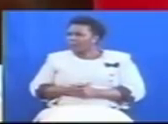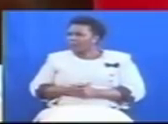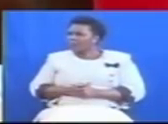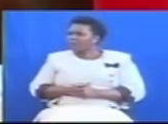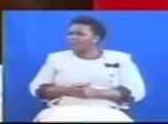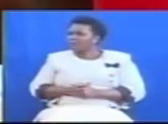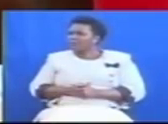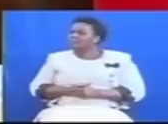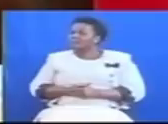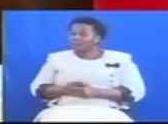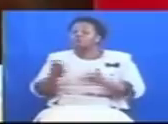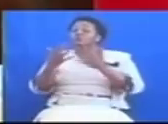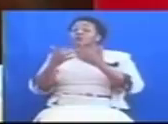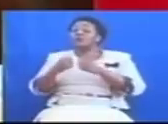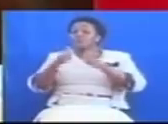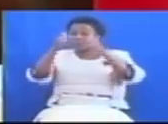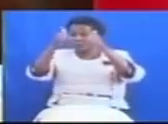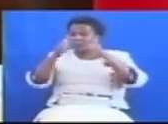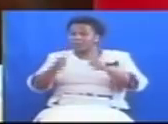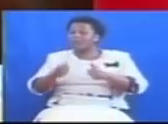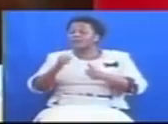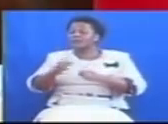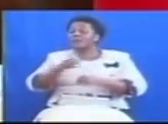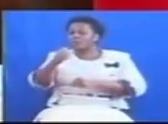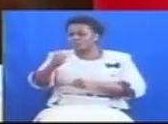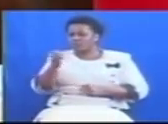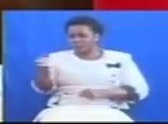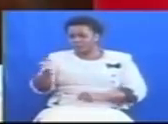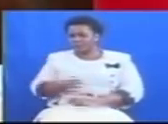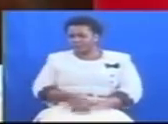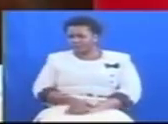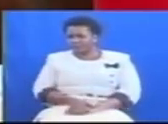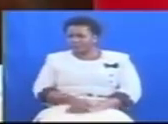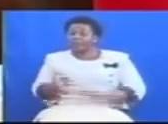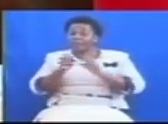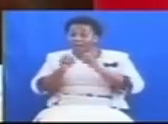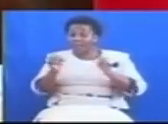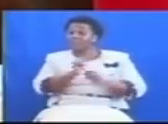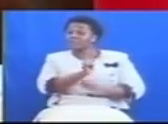tunaweza kutangaza hatua hiyo. Niseme tu wiki hii